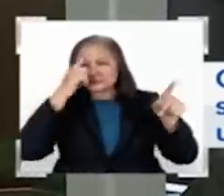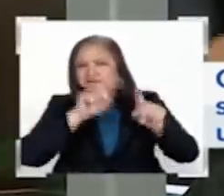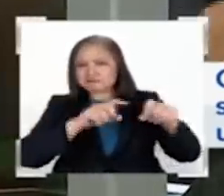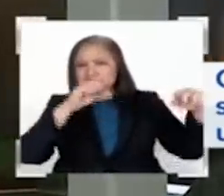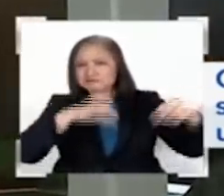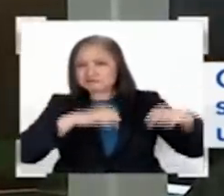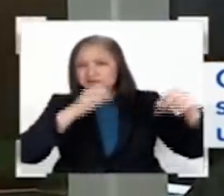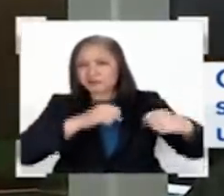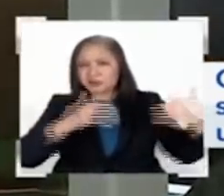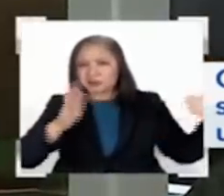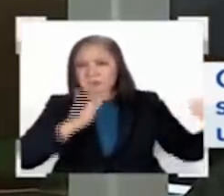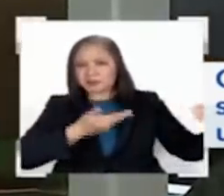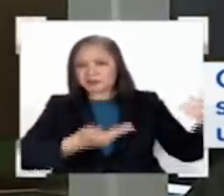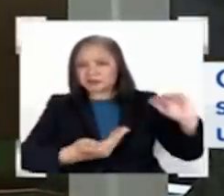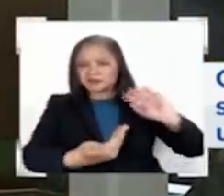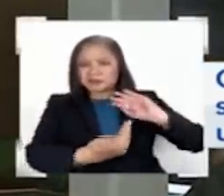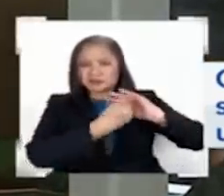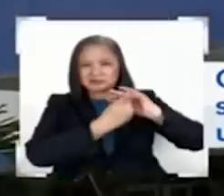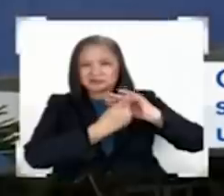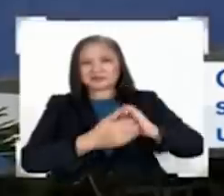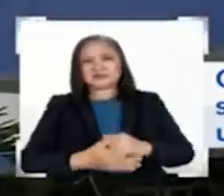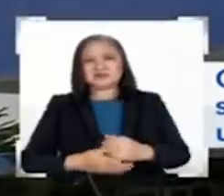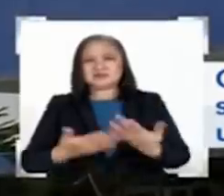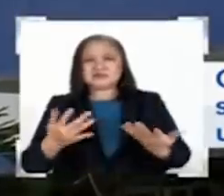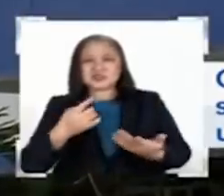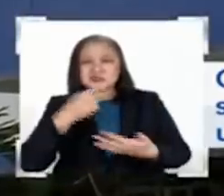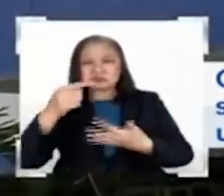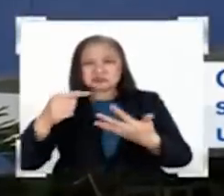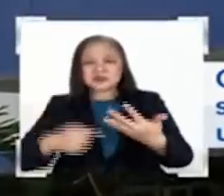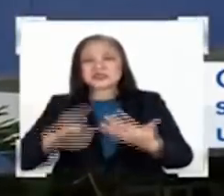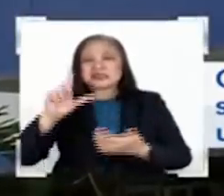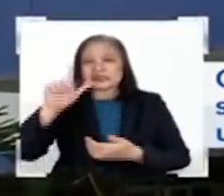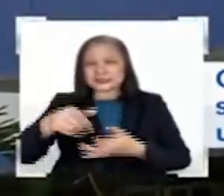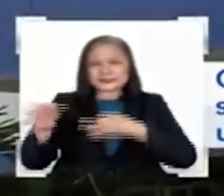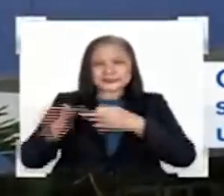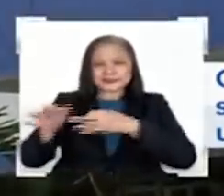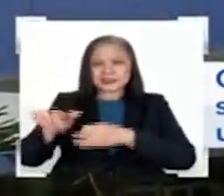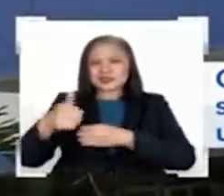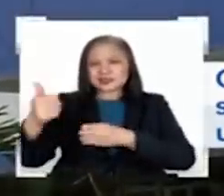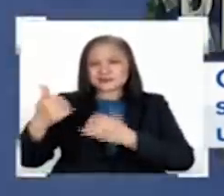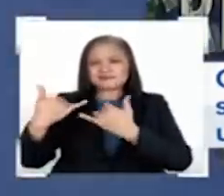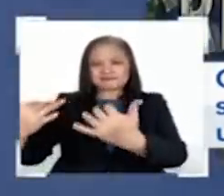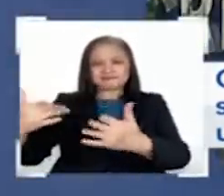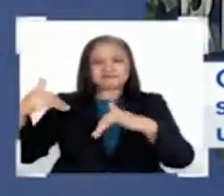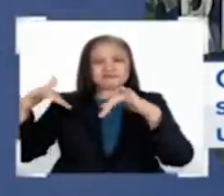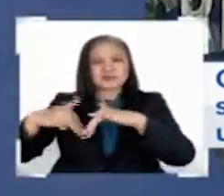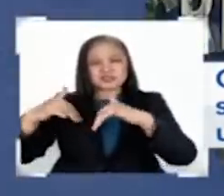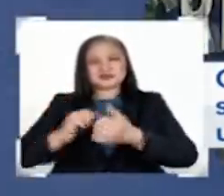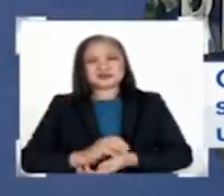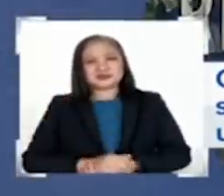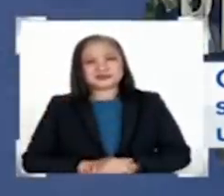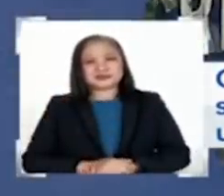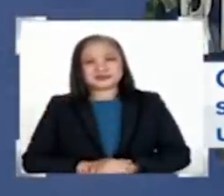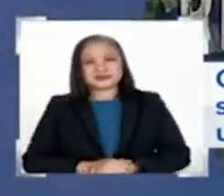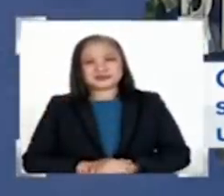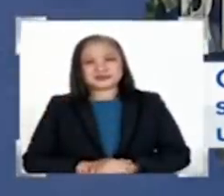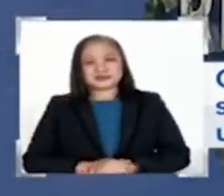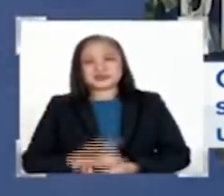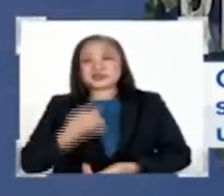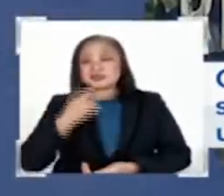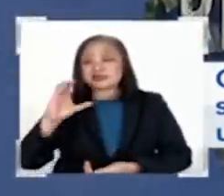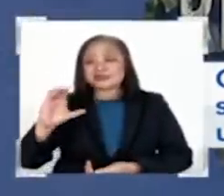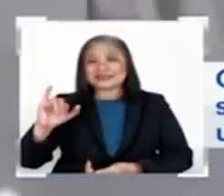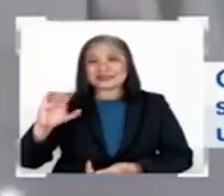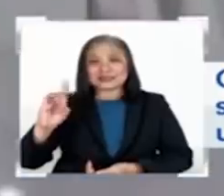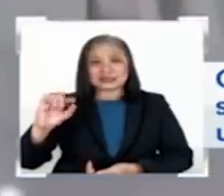kanya. Hindi niya ito idinetalye pero ibubunyag daw niya ito sa isang executive session. Ayon naman sa CIDG, may